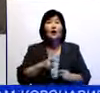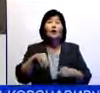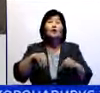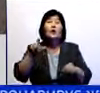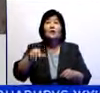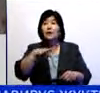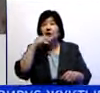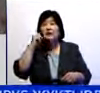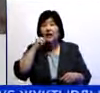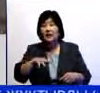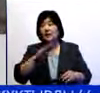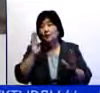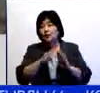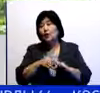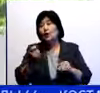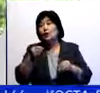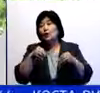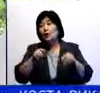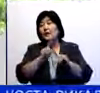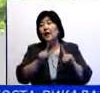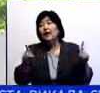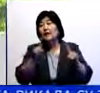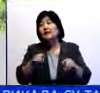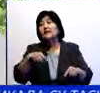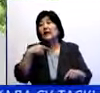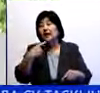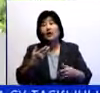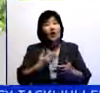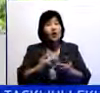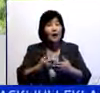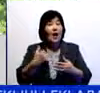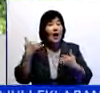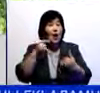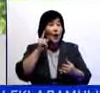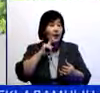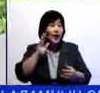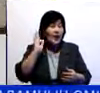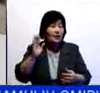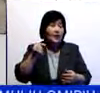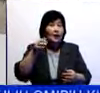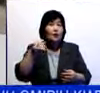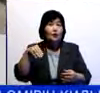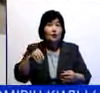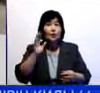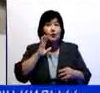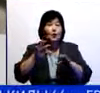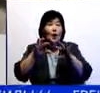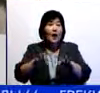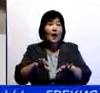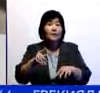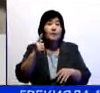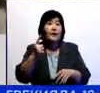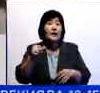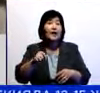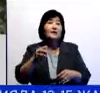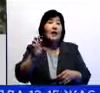бірнеше жылдық тәжірибесіне сүйеніп, тұқым егудің қырсырларын да айтты. Мәселен, қауын тәтті болу үшін тұқымын суға бастырар алдында бір